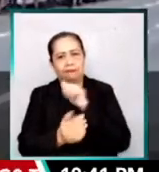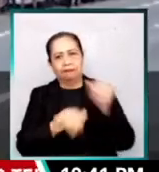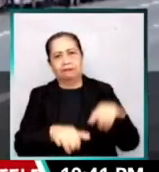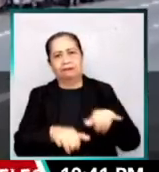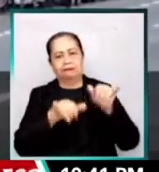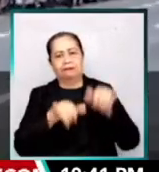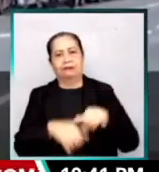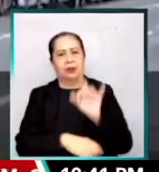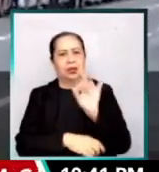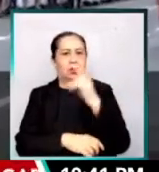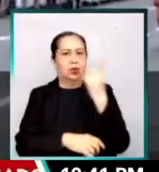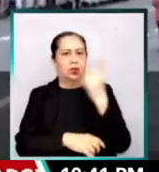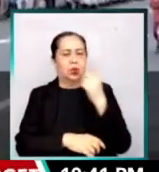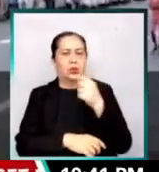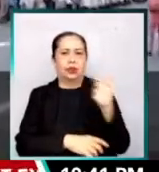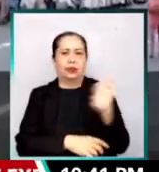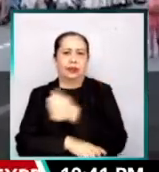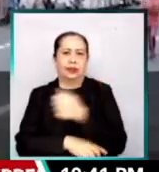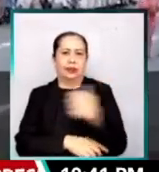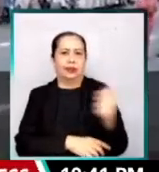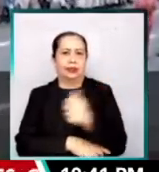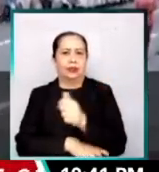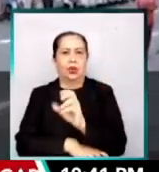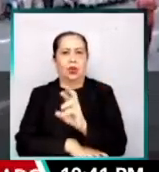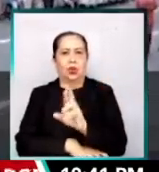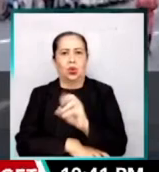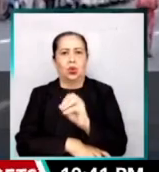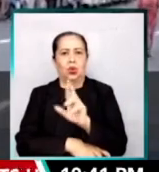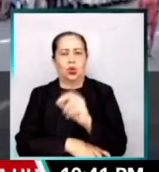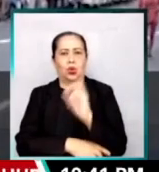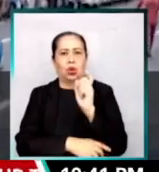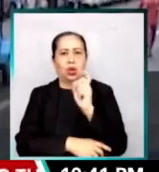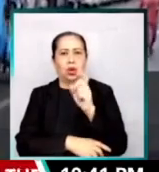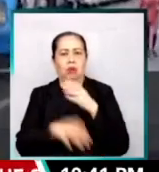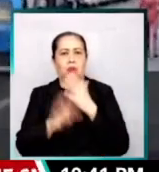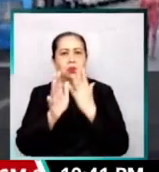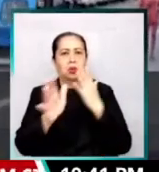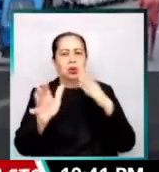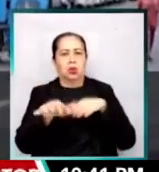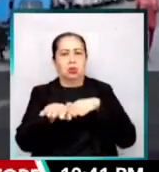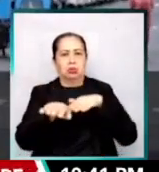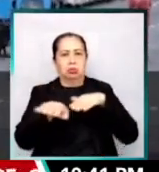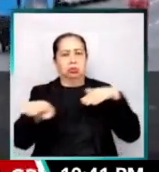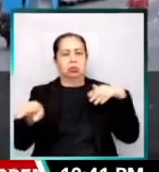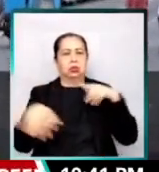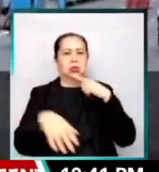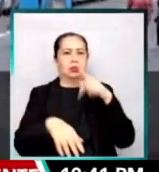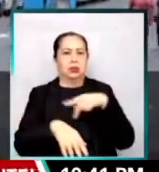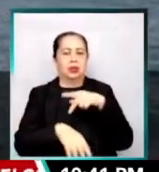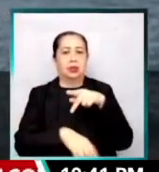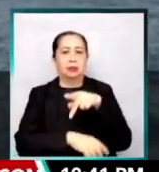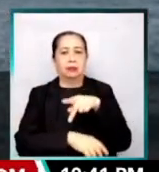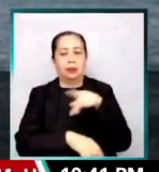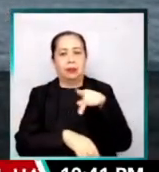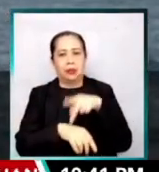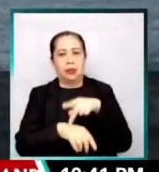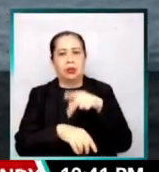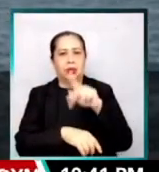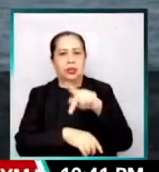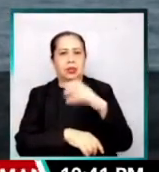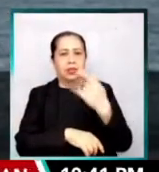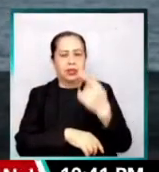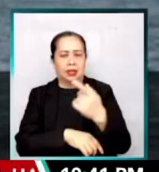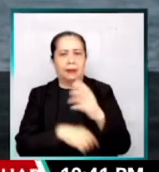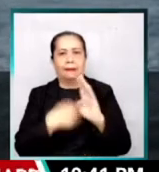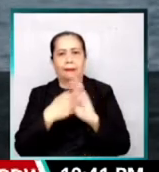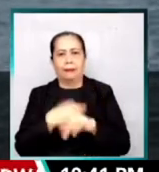lamang ang mga bumiyahing roro. Mabilis sumaba ang pila sa Maharlika Highway. Ayon sa Philippine Coast Guard, ngayong araw balik na sa 31